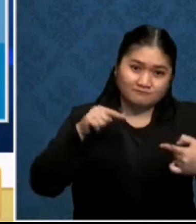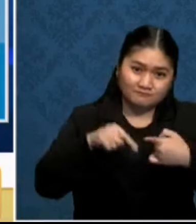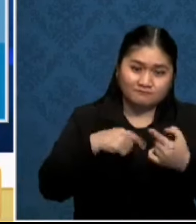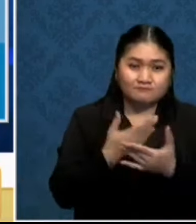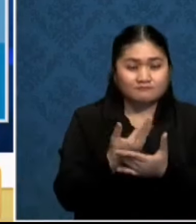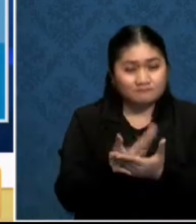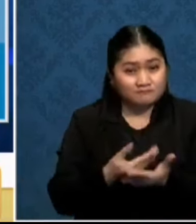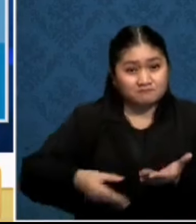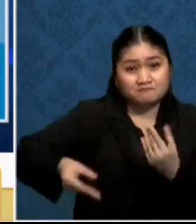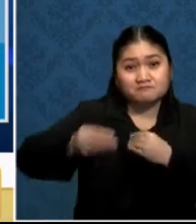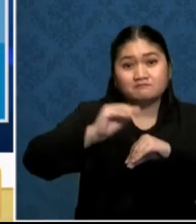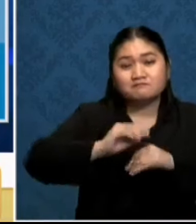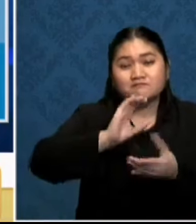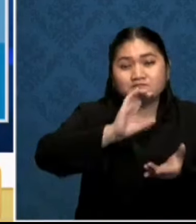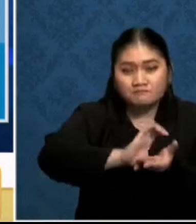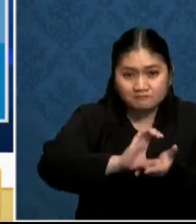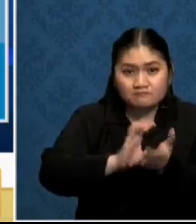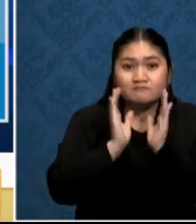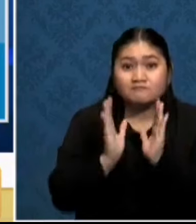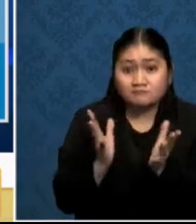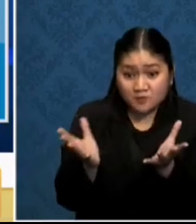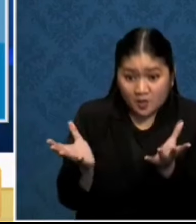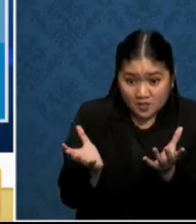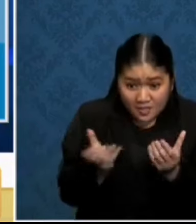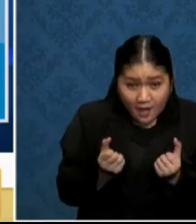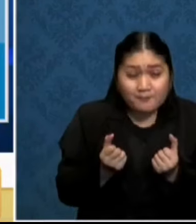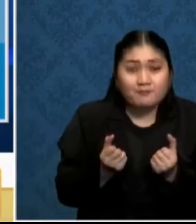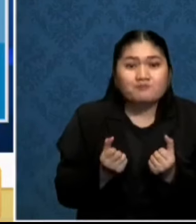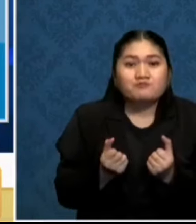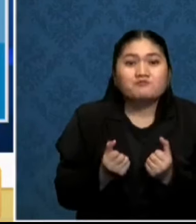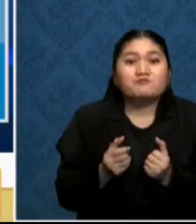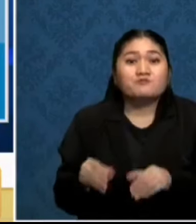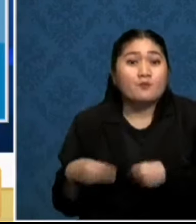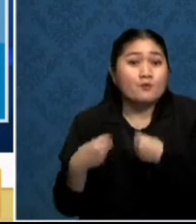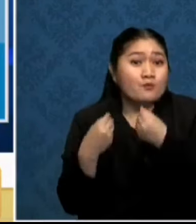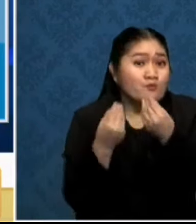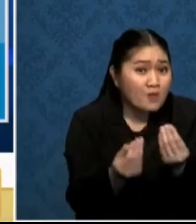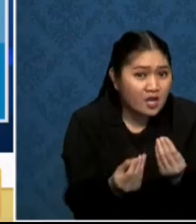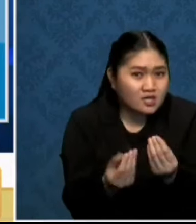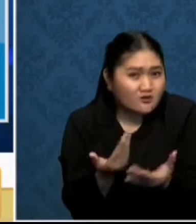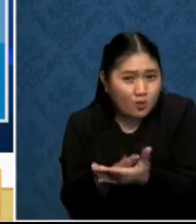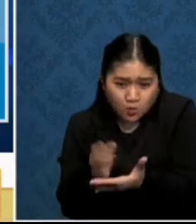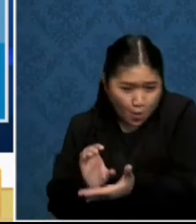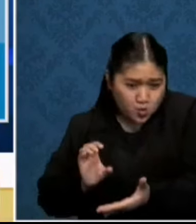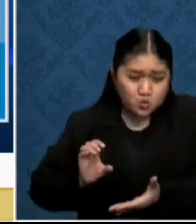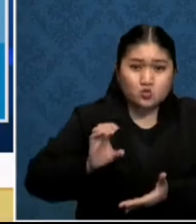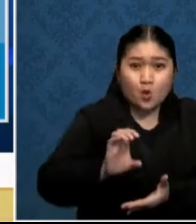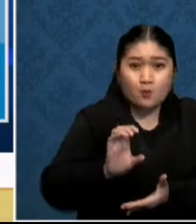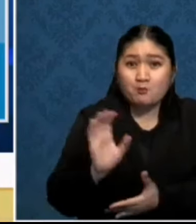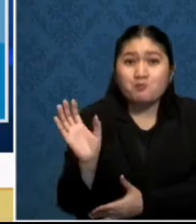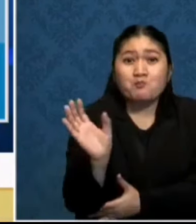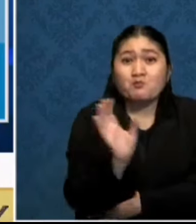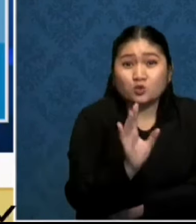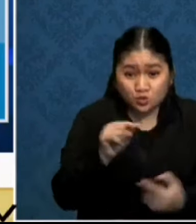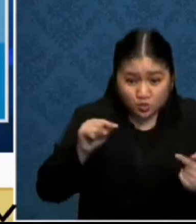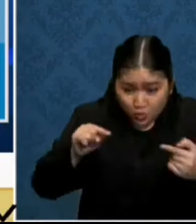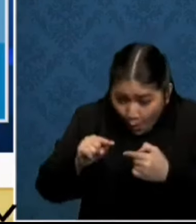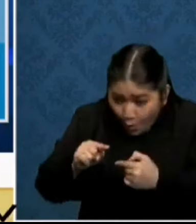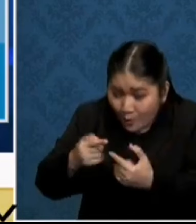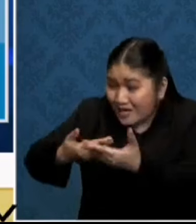การเงินโดยผู้รับตั้งใจขีดเส้นใต้นำไปลงทุนผมเติมให้อีกไม่ใช่ไป